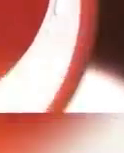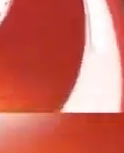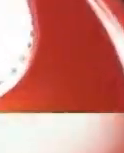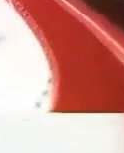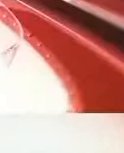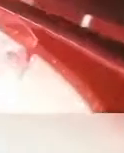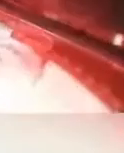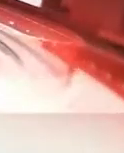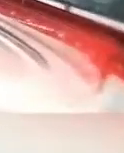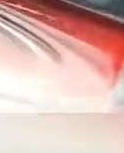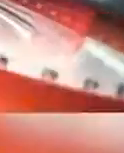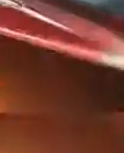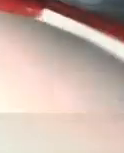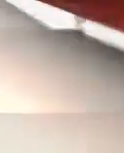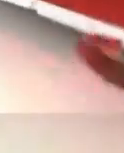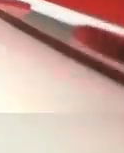Музика